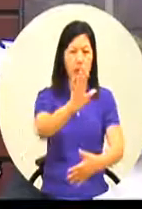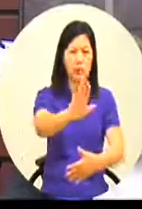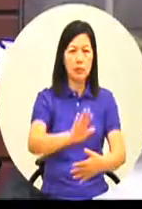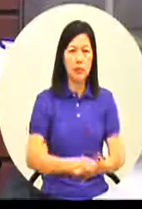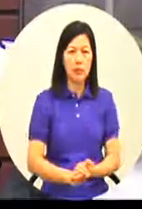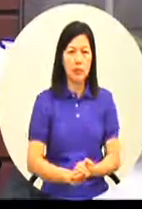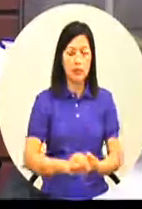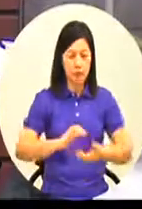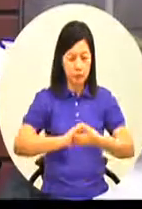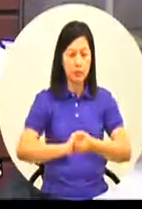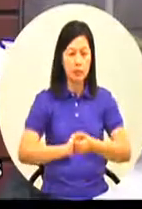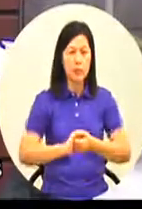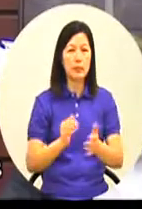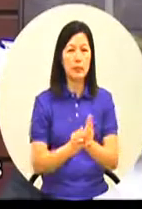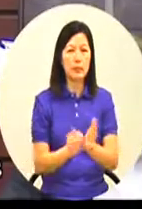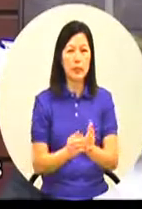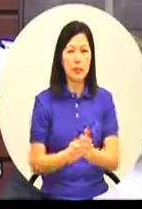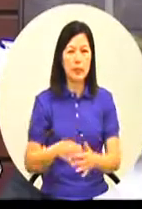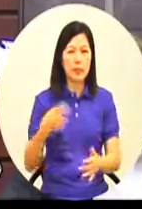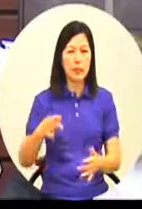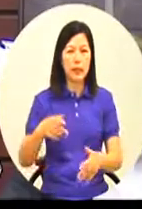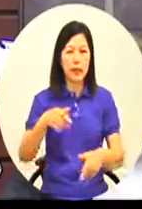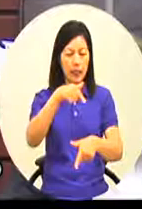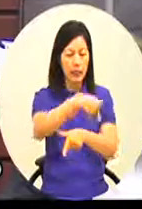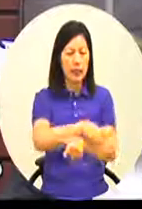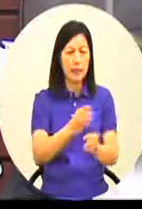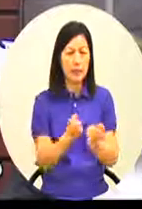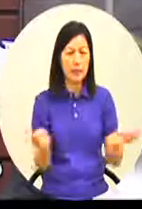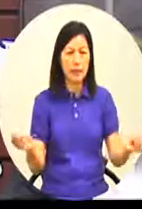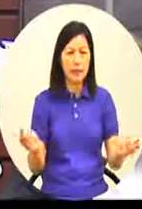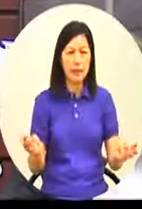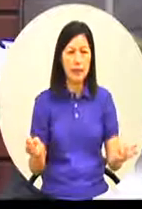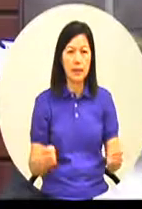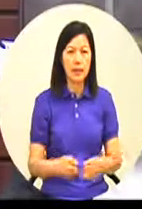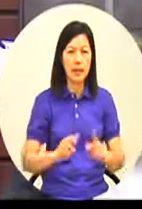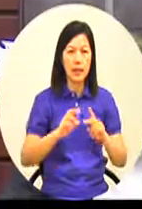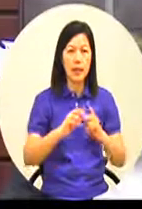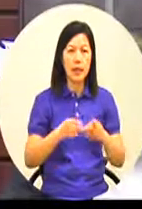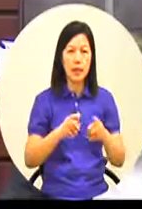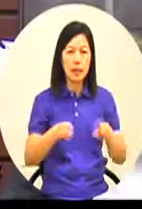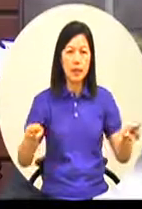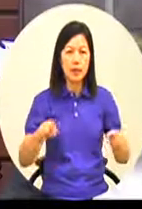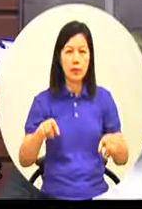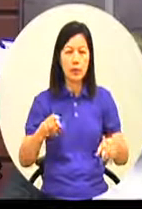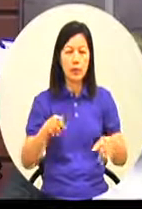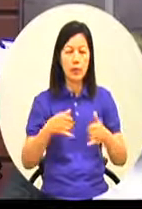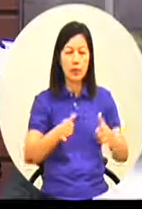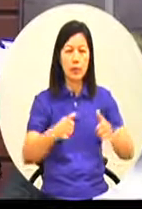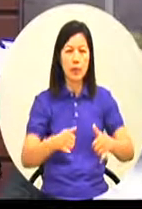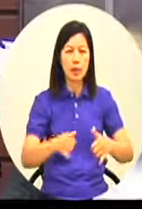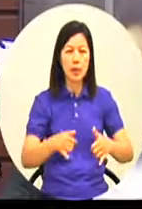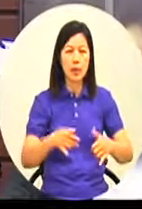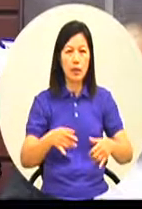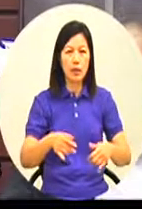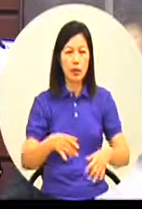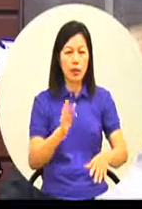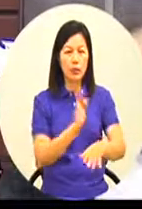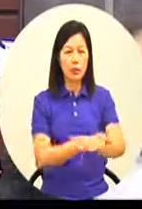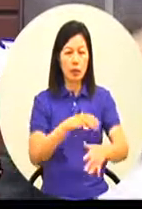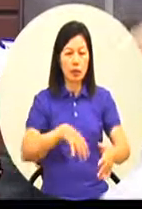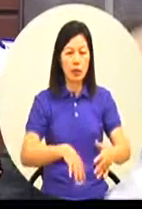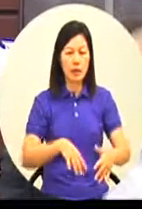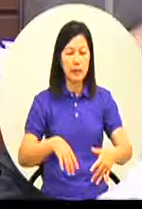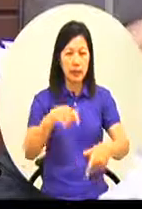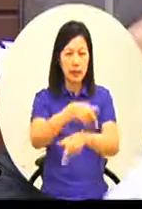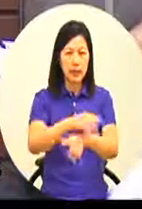外，就是咱南线的部分，就是咱为德民路往南，甲咱迄个遮阳区的迄个南门。哦，甲